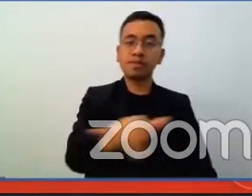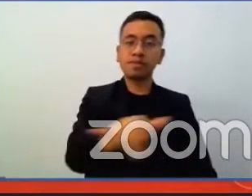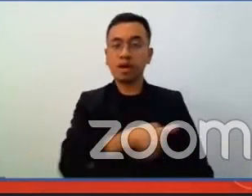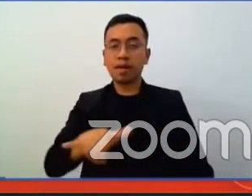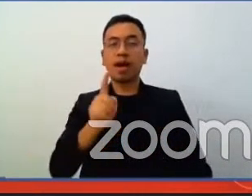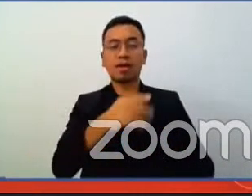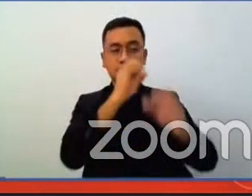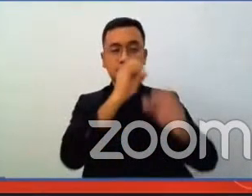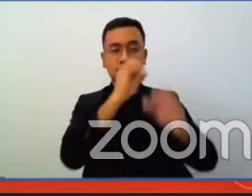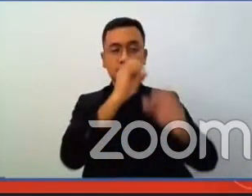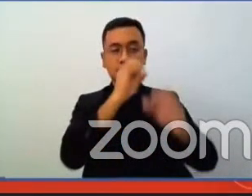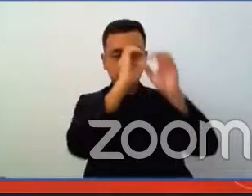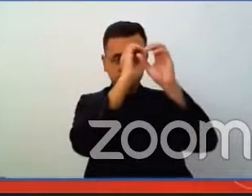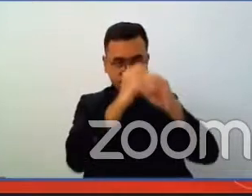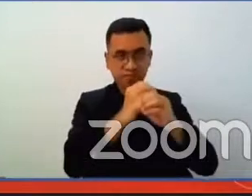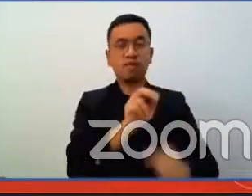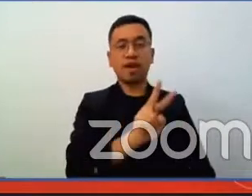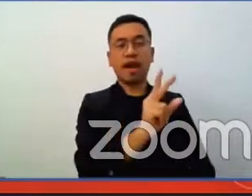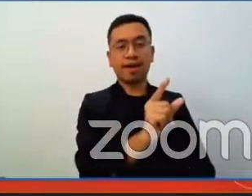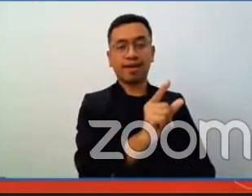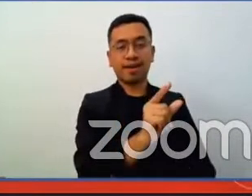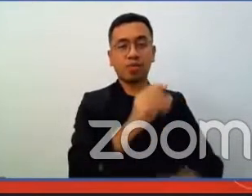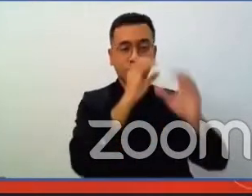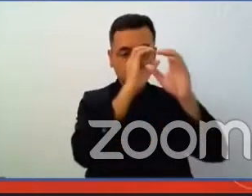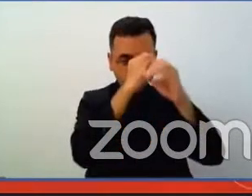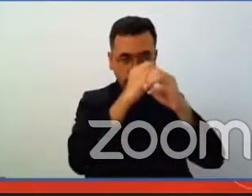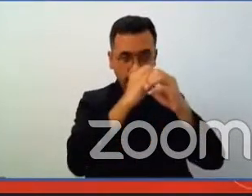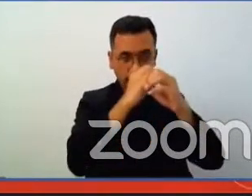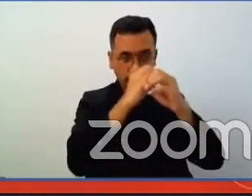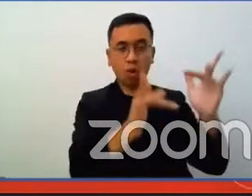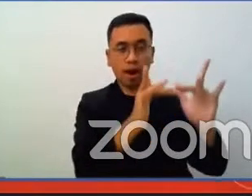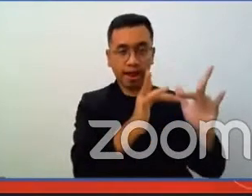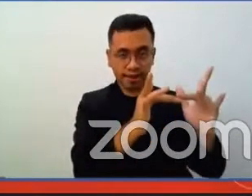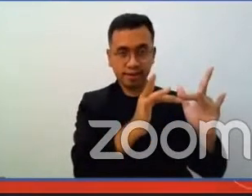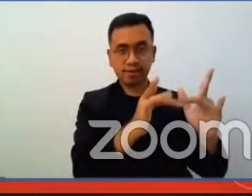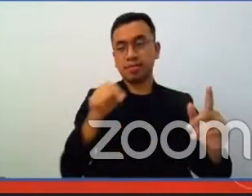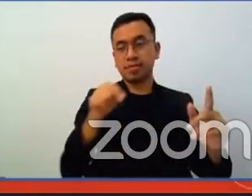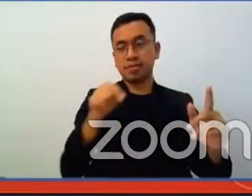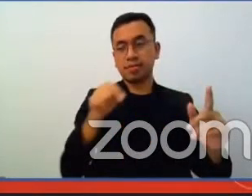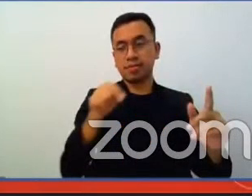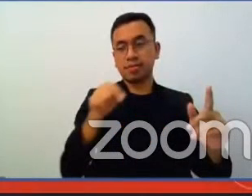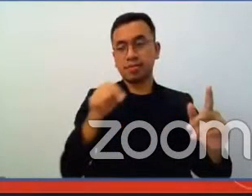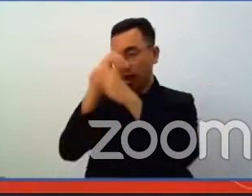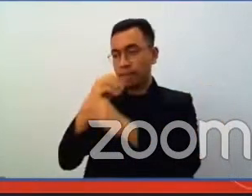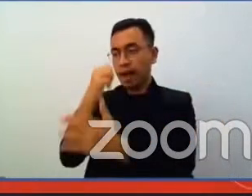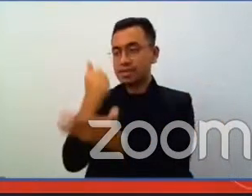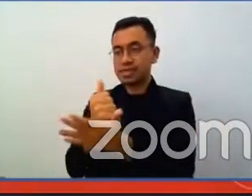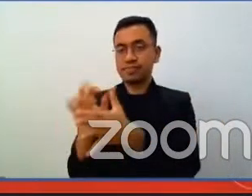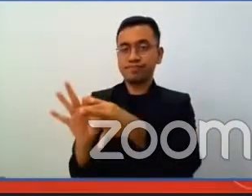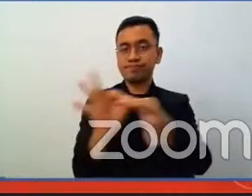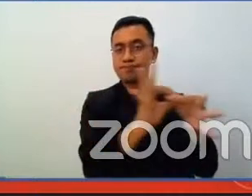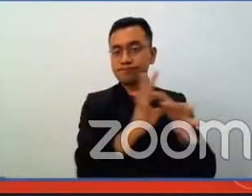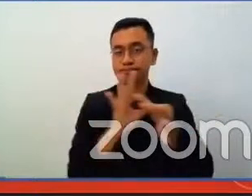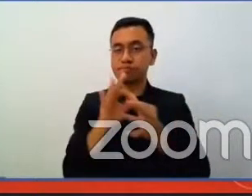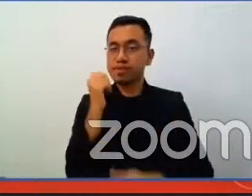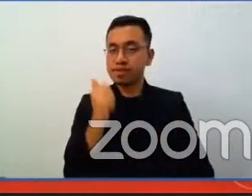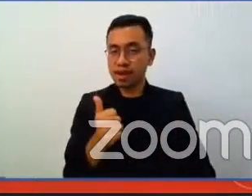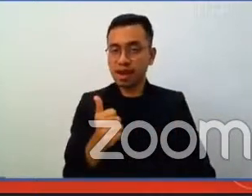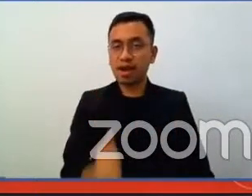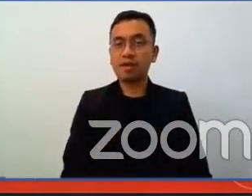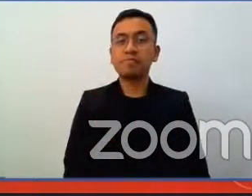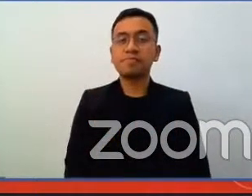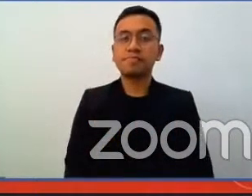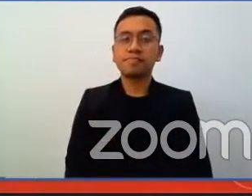ada virtual reality, virtual lab bergabung dengan real lab. Ini harapan saya